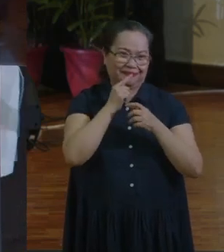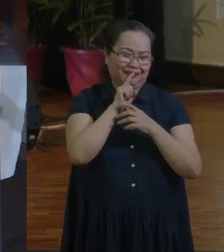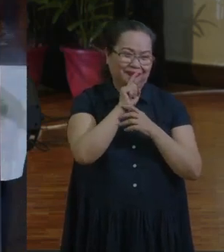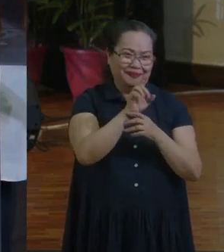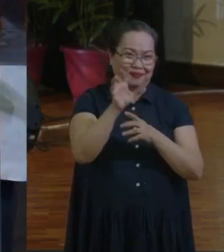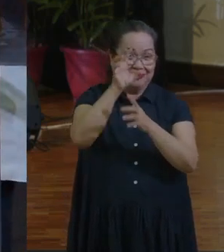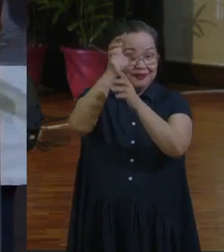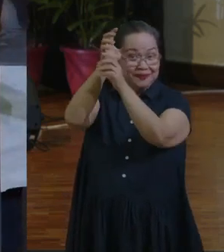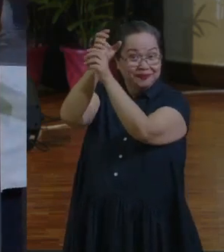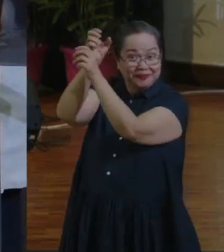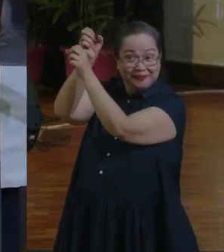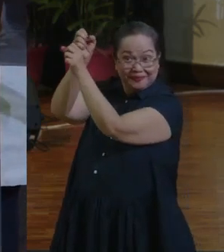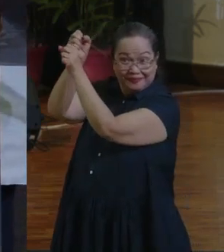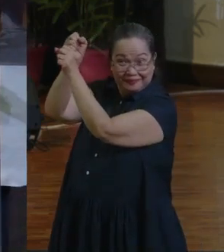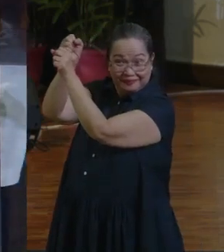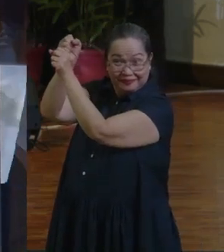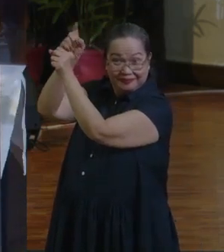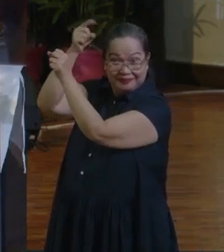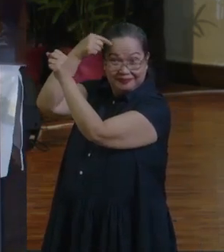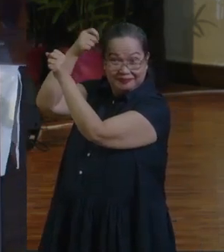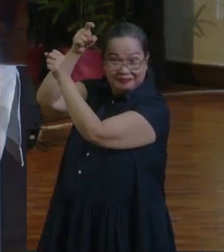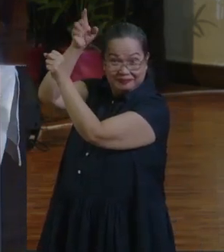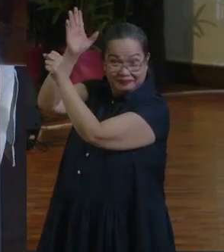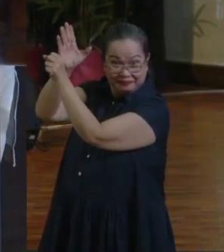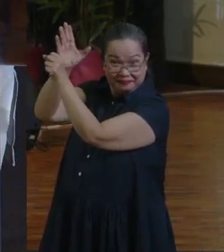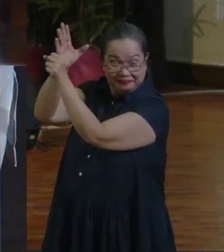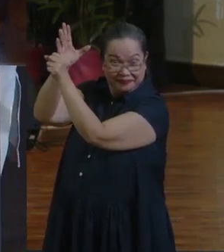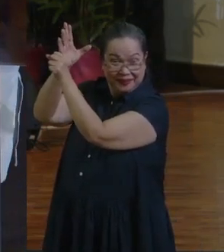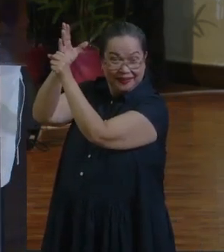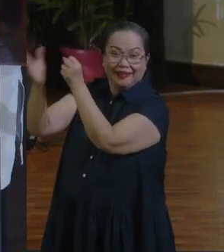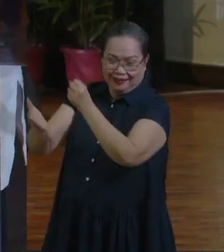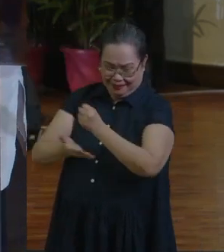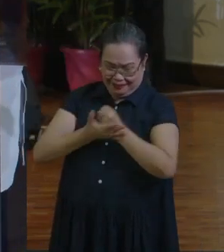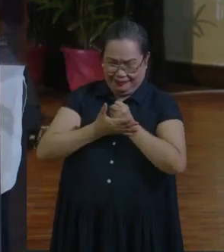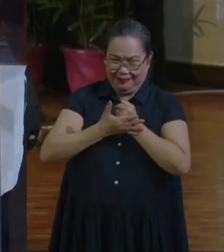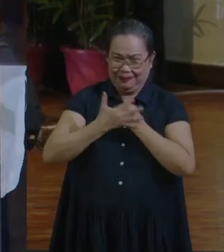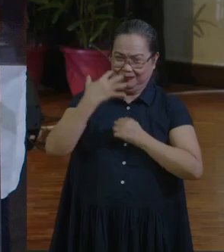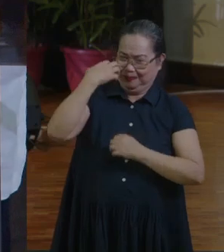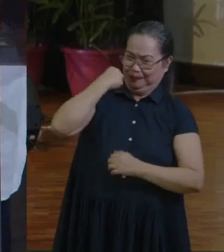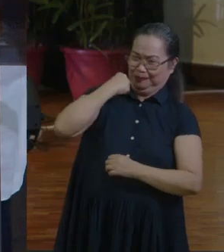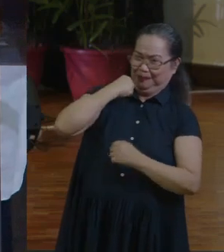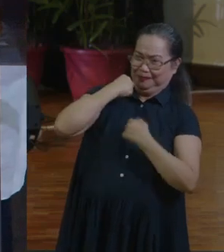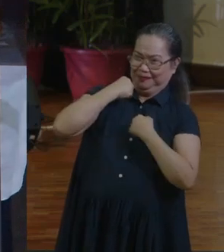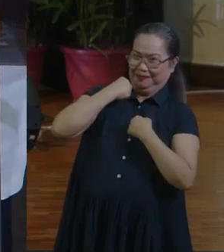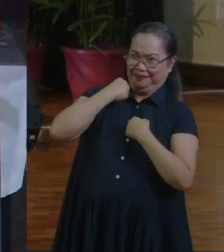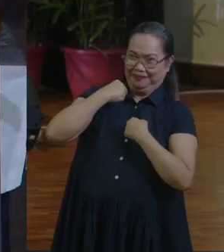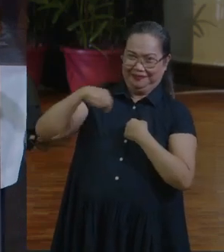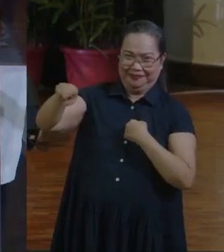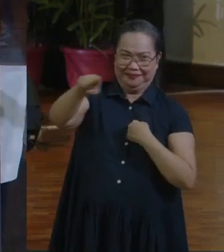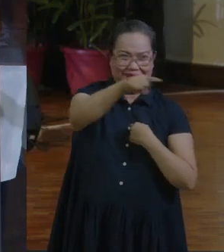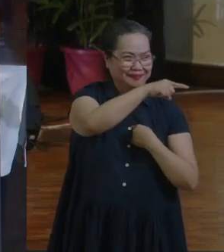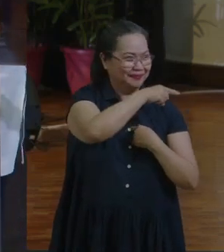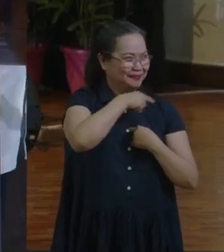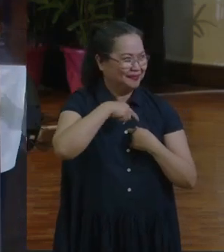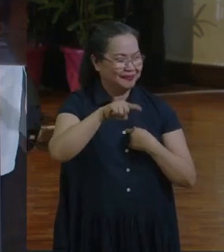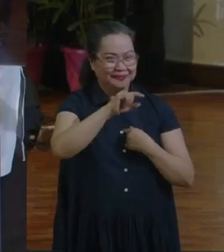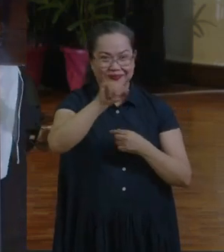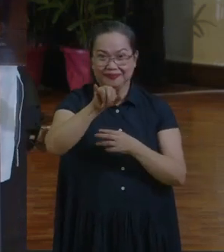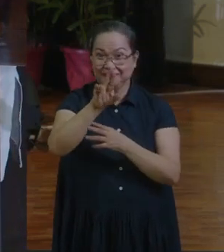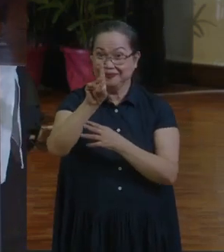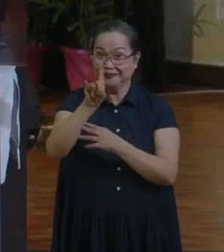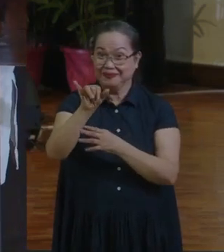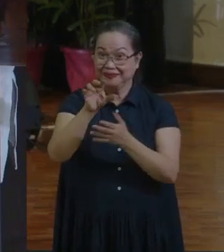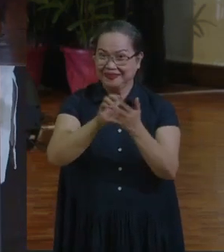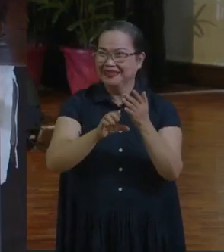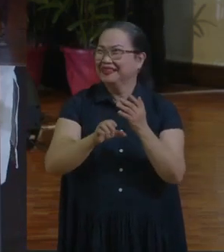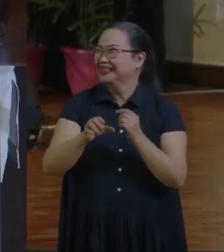kapitan sapagkat siya ang kumakapit sa atin. Ang sabi sa Jude chapter, isa lang ang